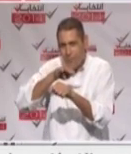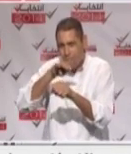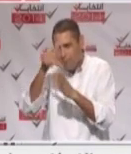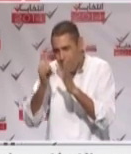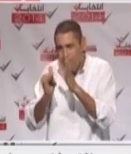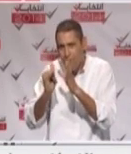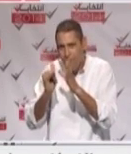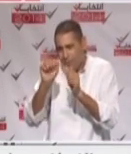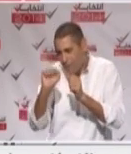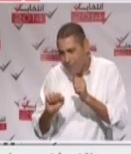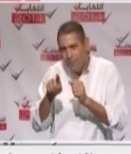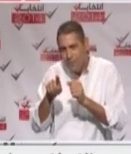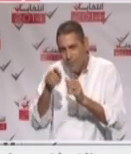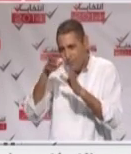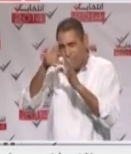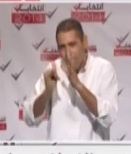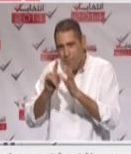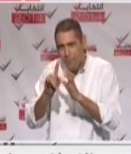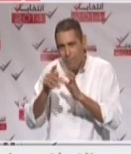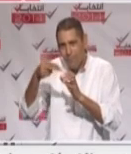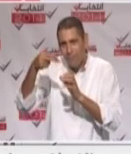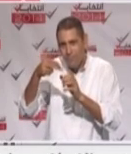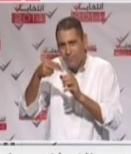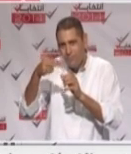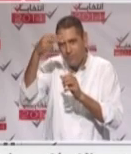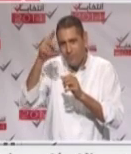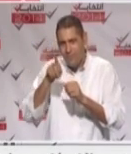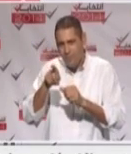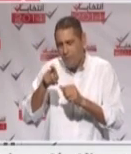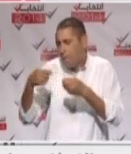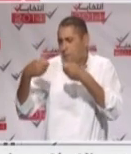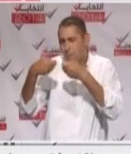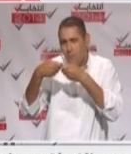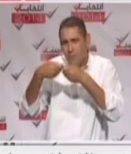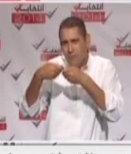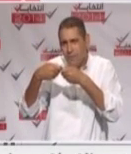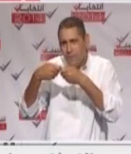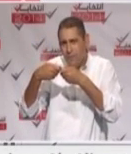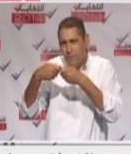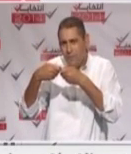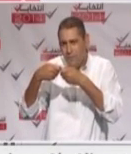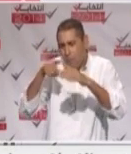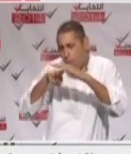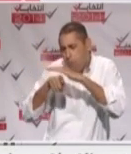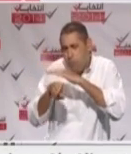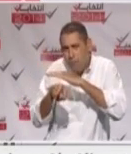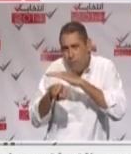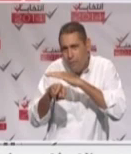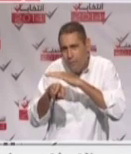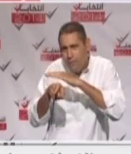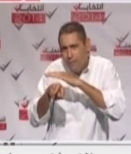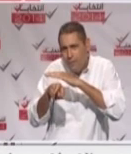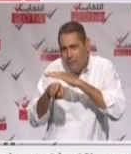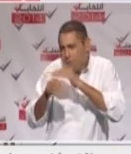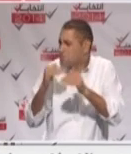والجنوبيه ان ولايه باجا مثلها مثل عديد الجهات الداخليه التي لا تزال الى حد الان تطمح بمثال تنميه